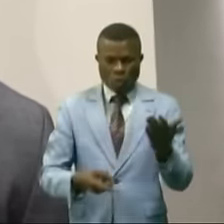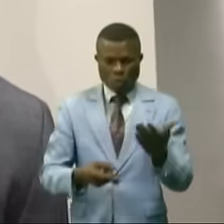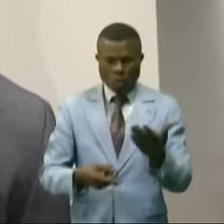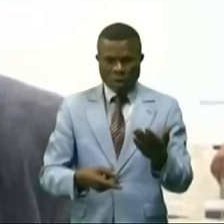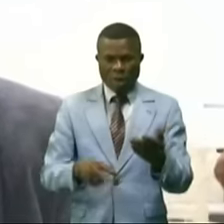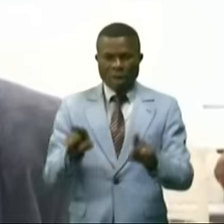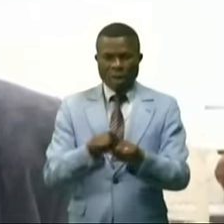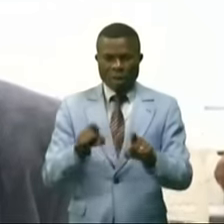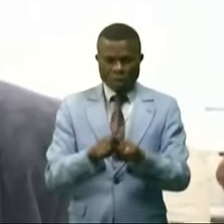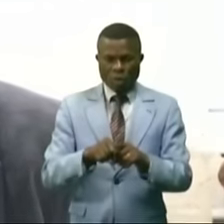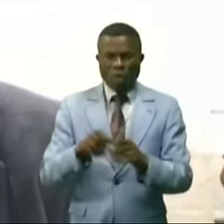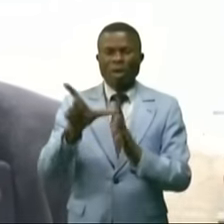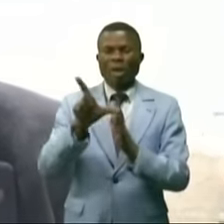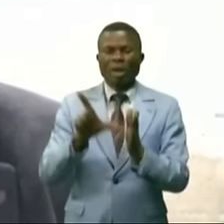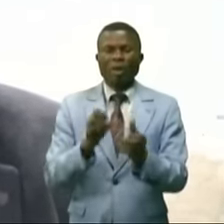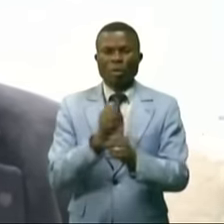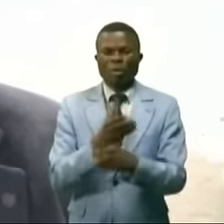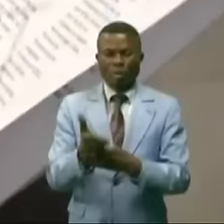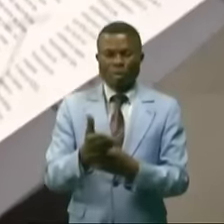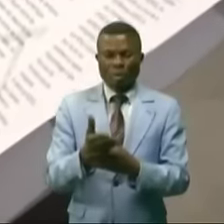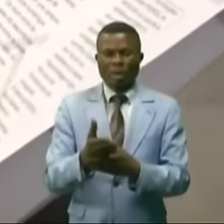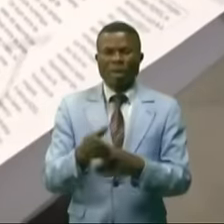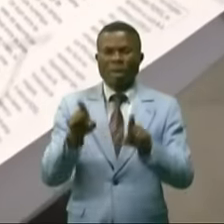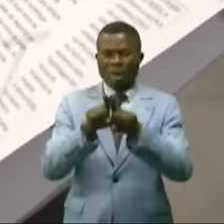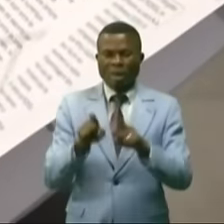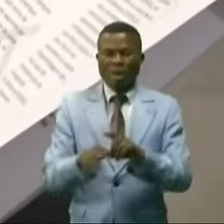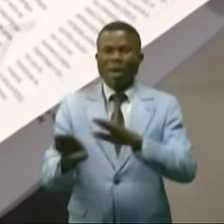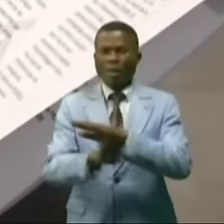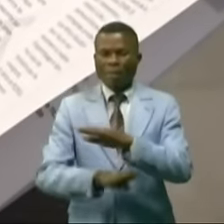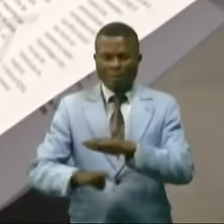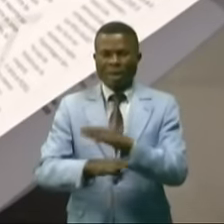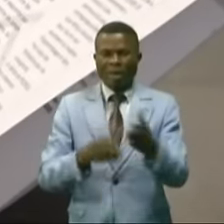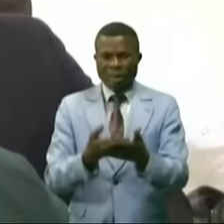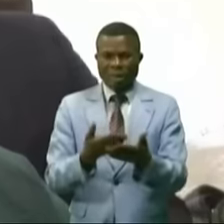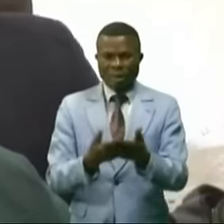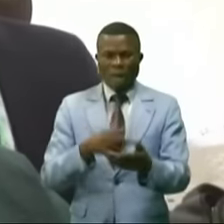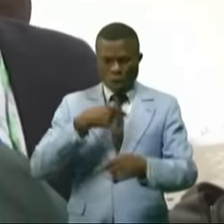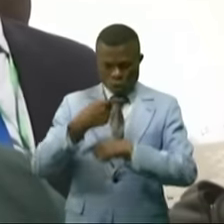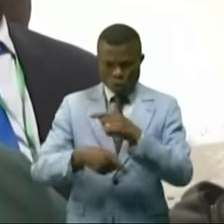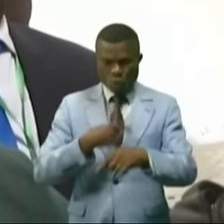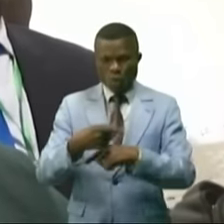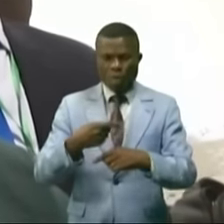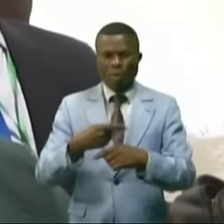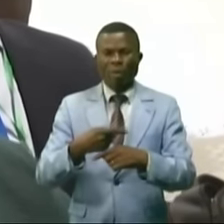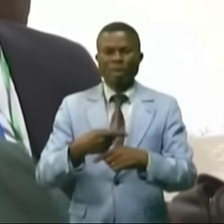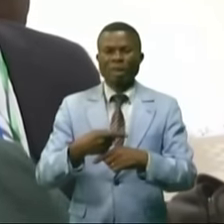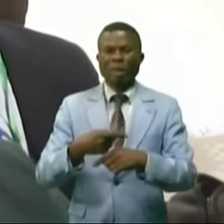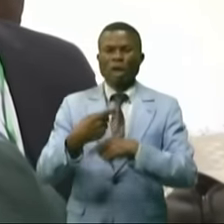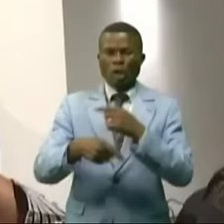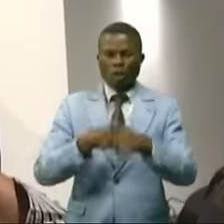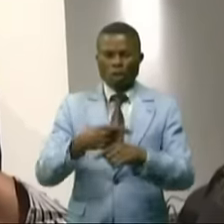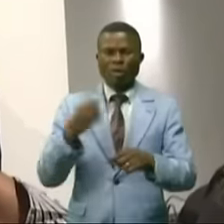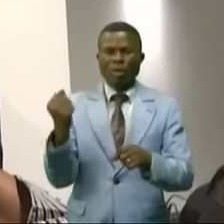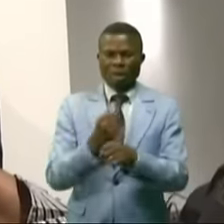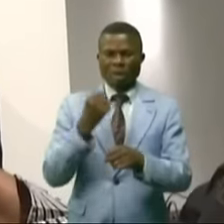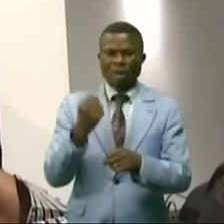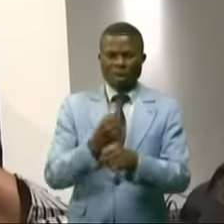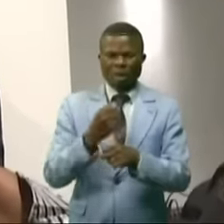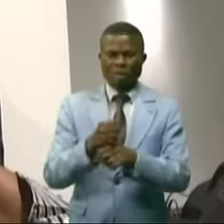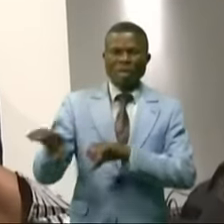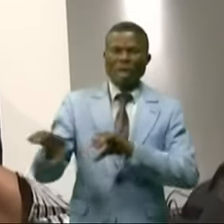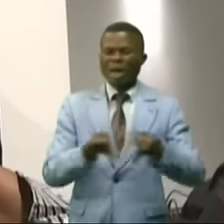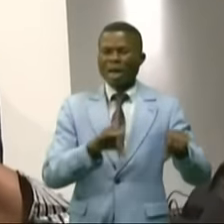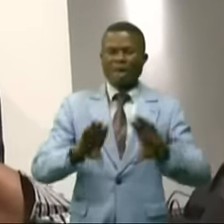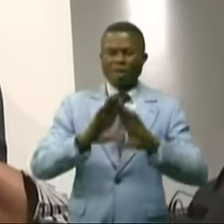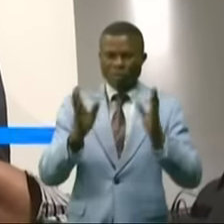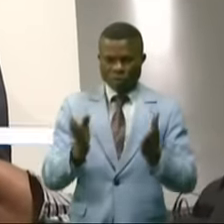considérer comme les normes, mais déjà le standard, une base pour lancer les opérations ou les